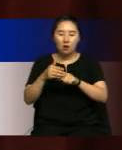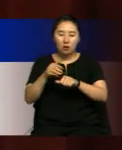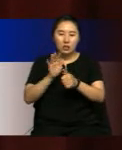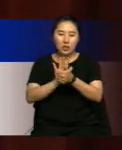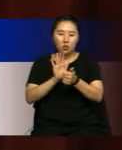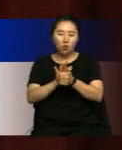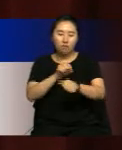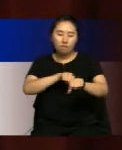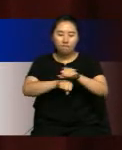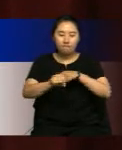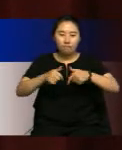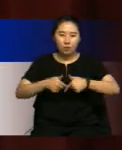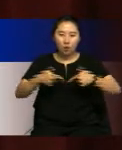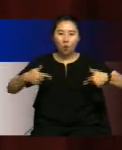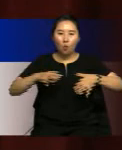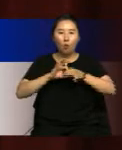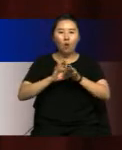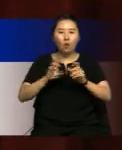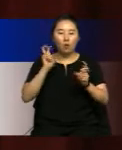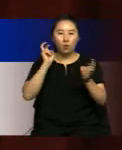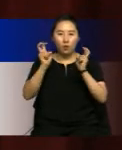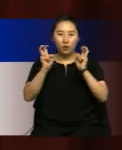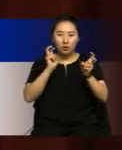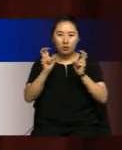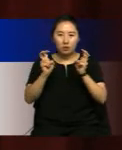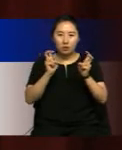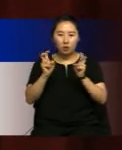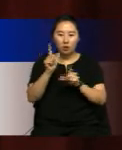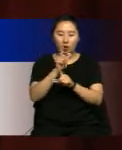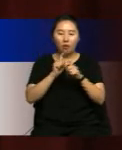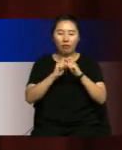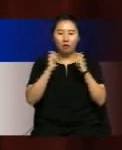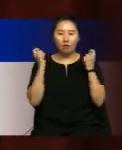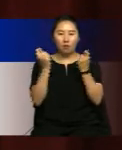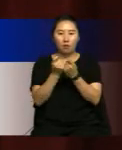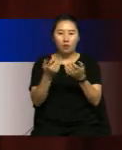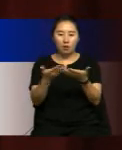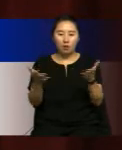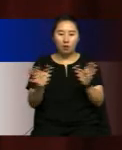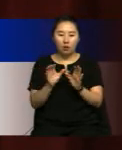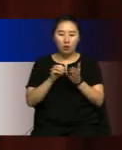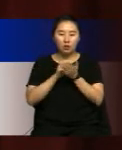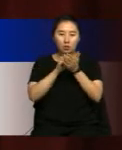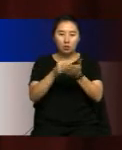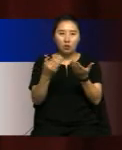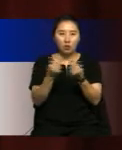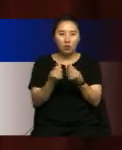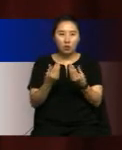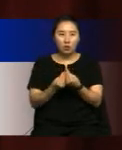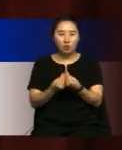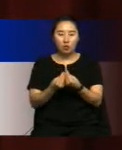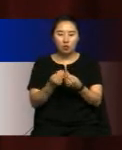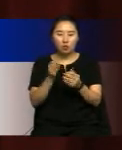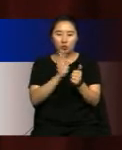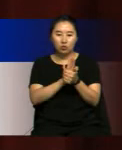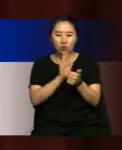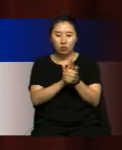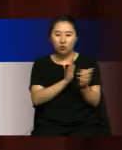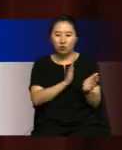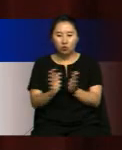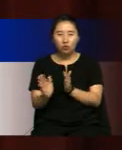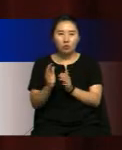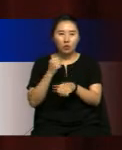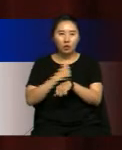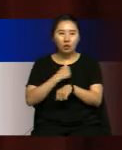적극 확대하고 관련 기업이 양주 테크노밸리 등 산업단지에 입주할 경우 전폭적인 지원책을